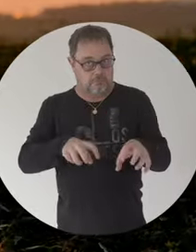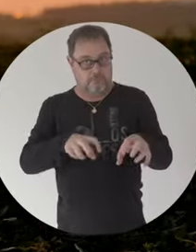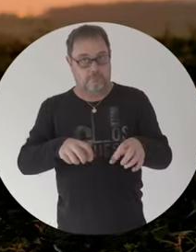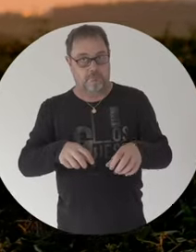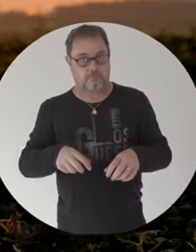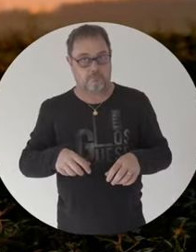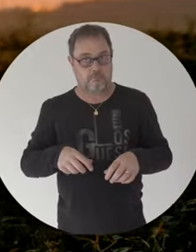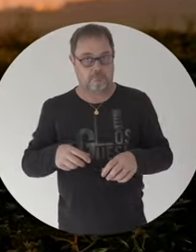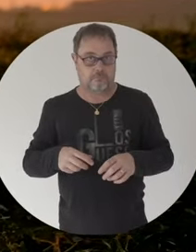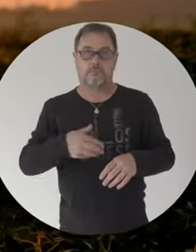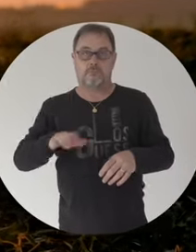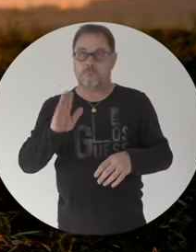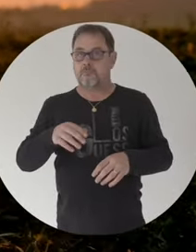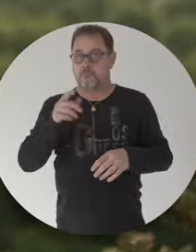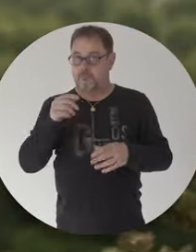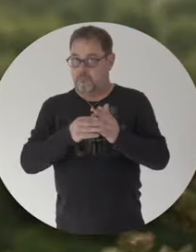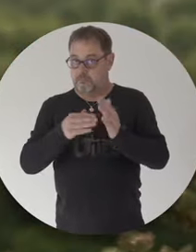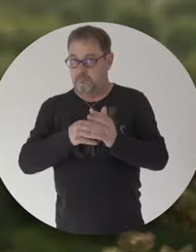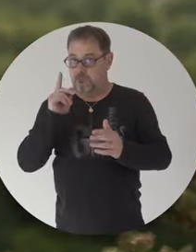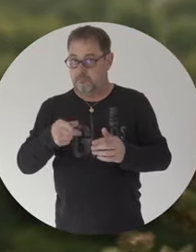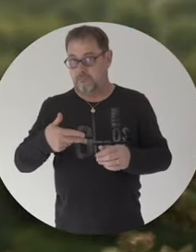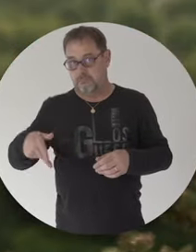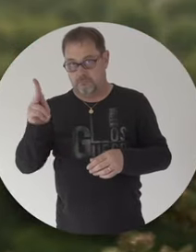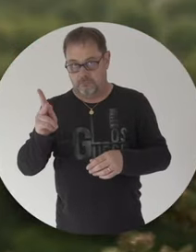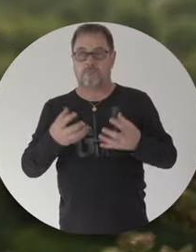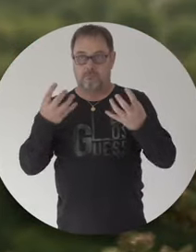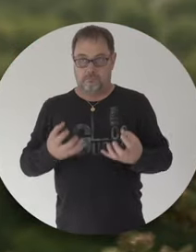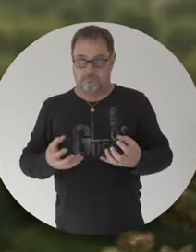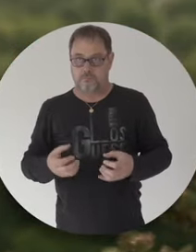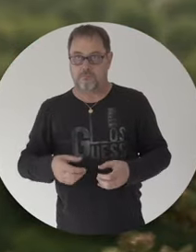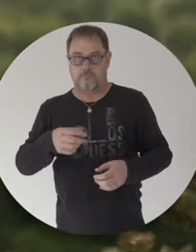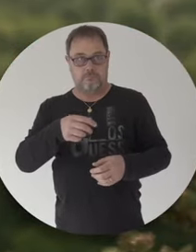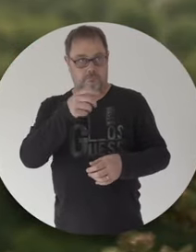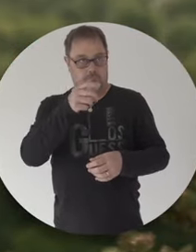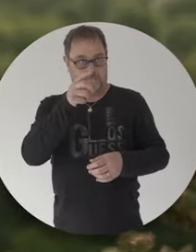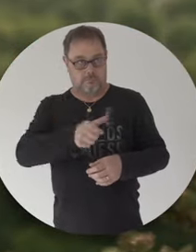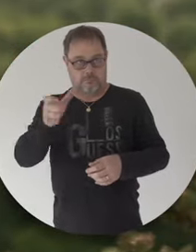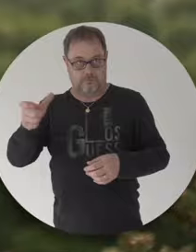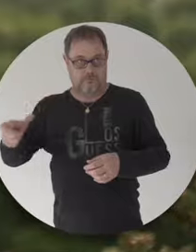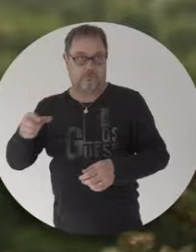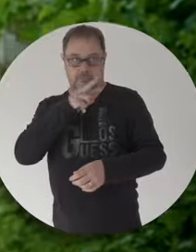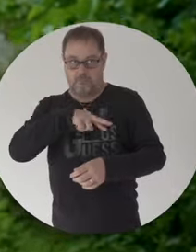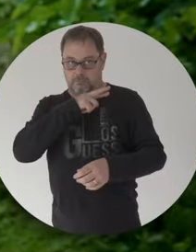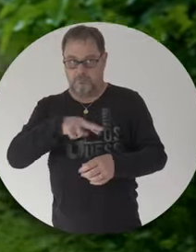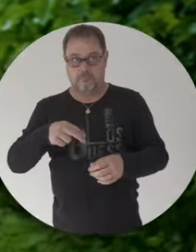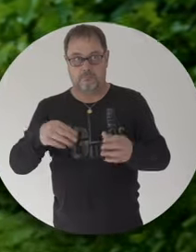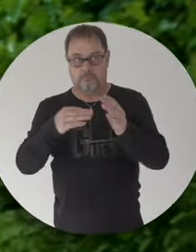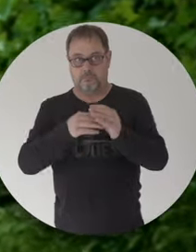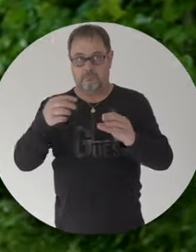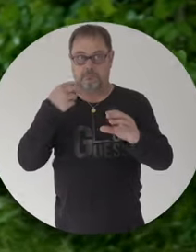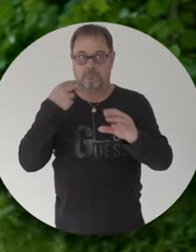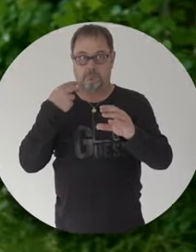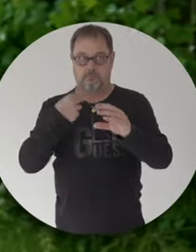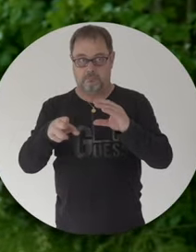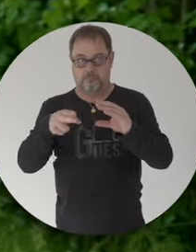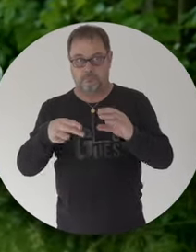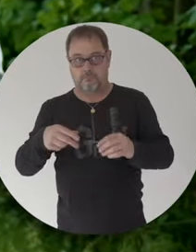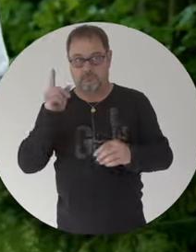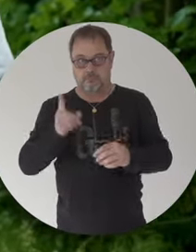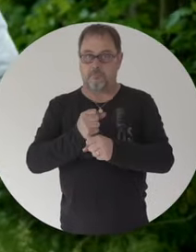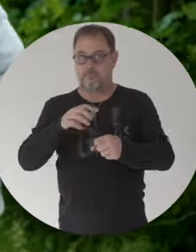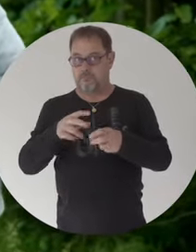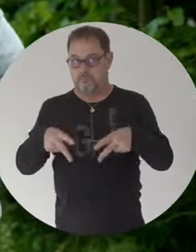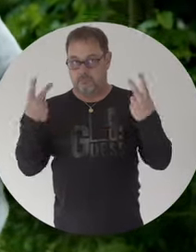les retraites des agriculteurs et il faut aller encore plus loin pour garantir à chacune et chacun une retraite digne à 1100